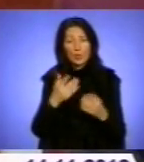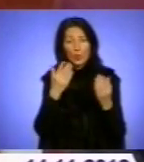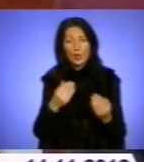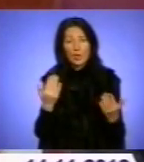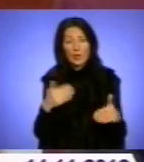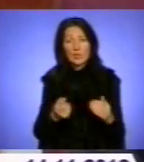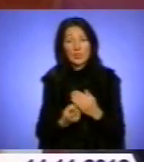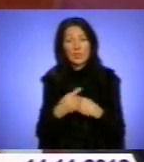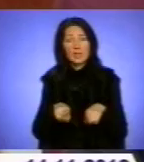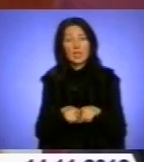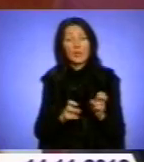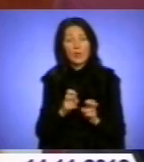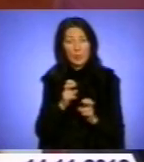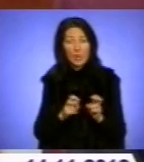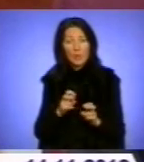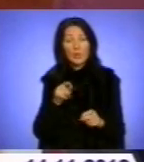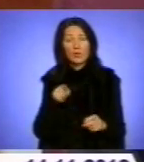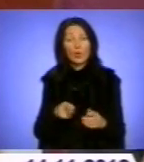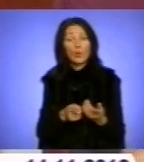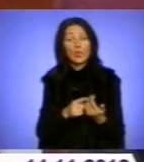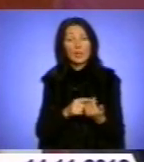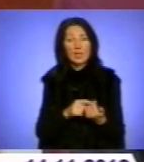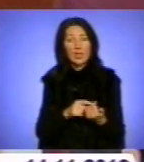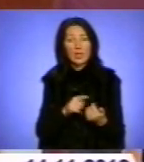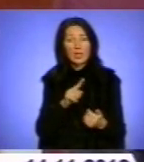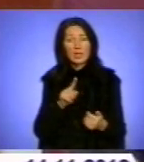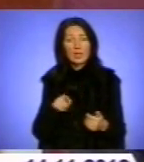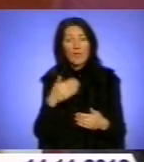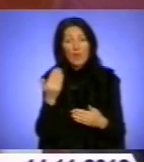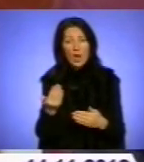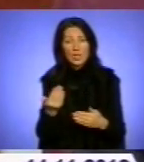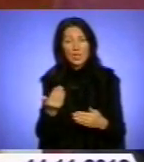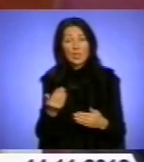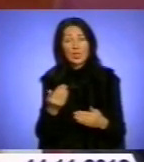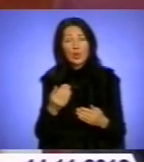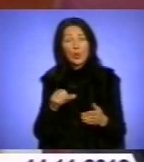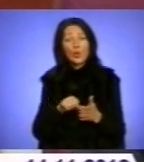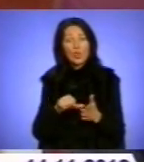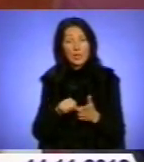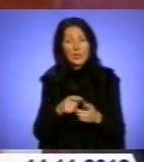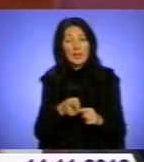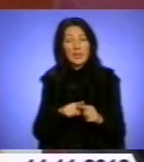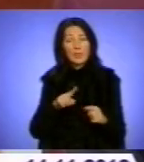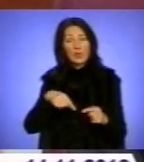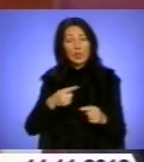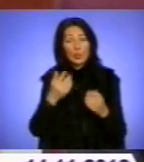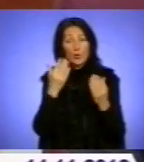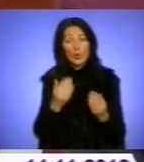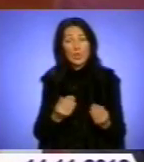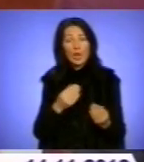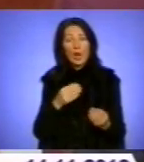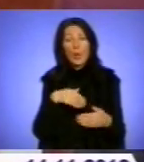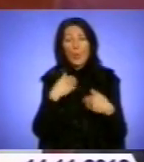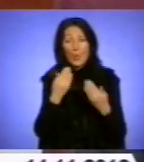ці ініціатори, в тому числі з кола ваших учасників, які б наступного дня подали